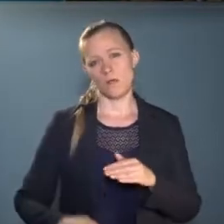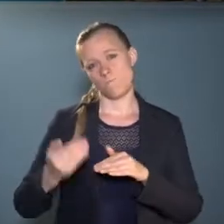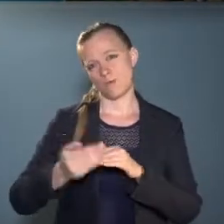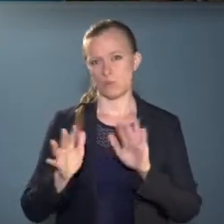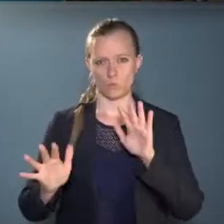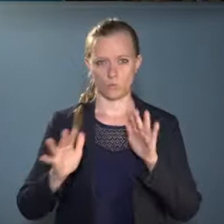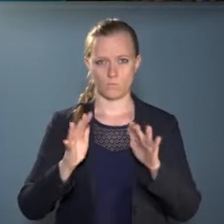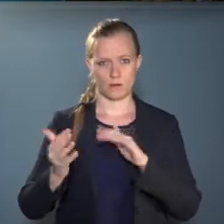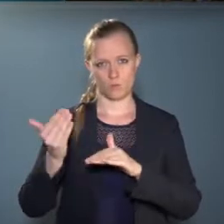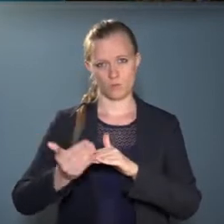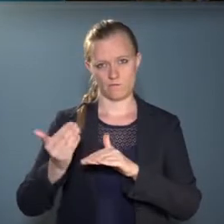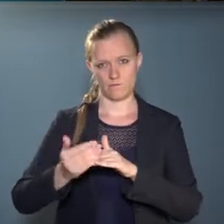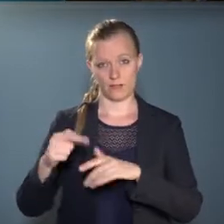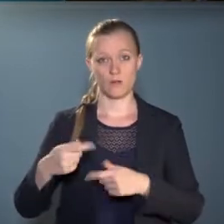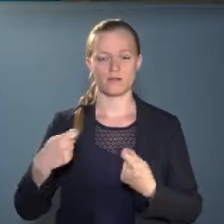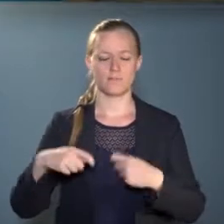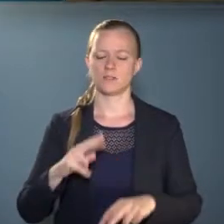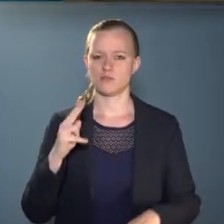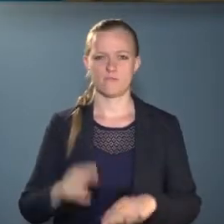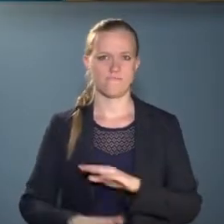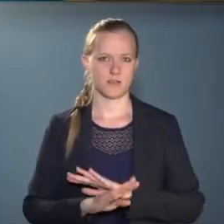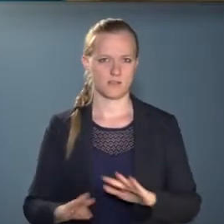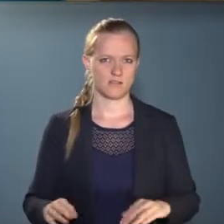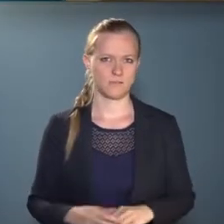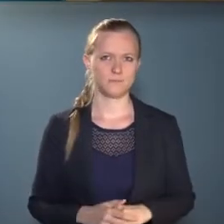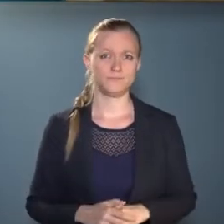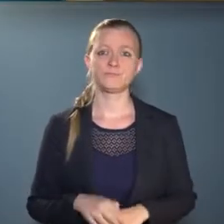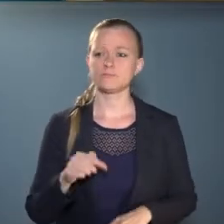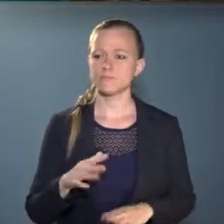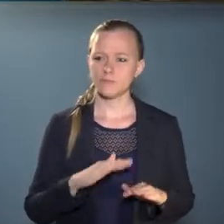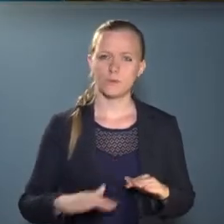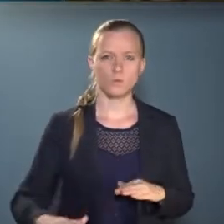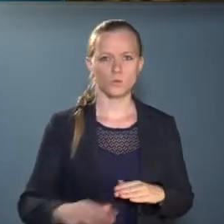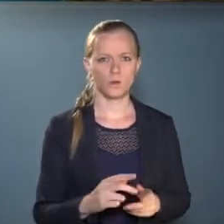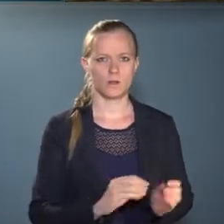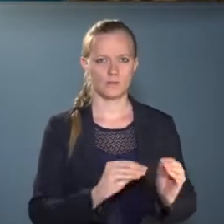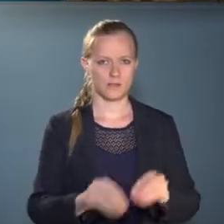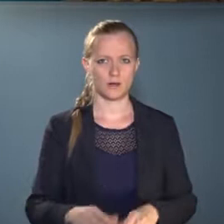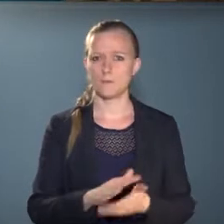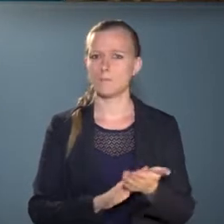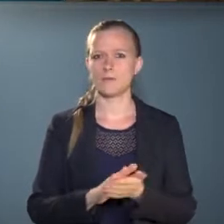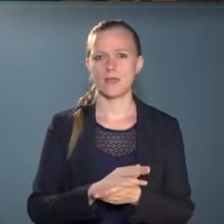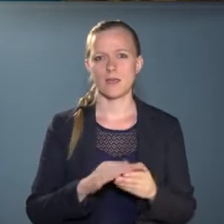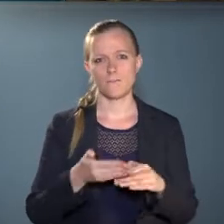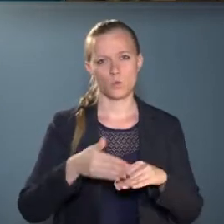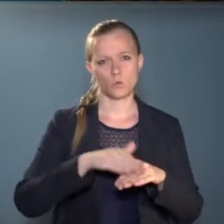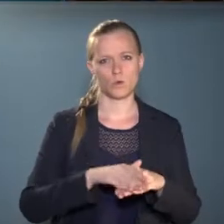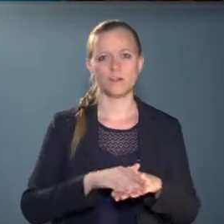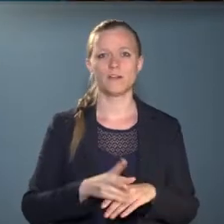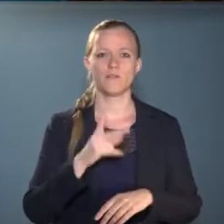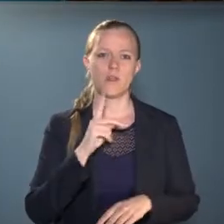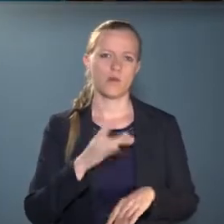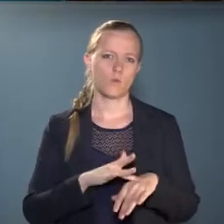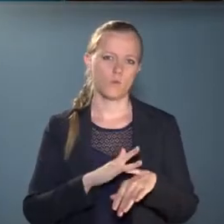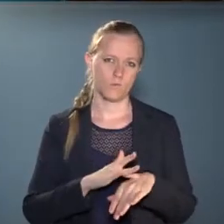körülbelül az építésbe is fejeződik. Ez a burkolat, amit leraknak, ez milyen burkolat? Viakolor burkolat